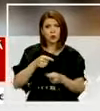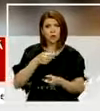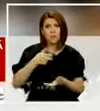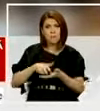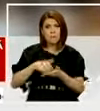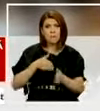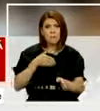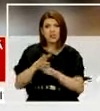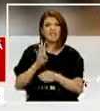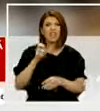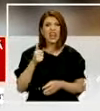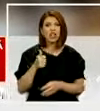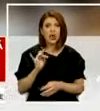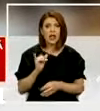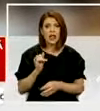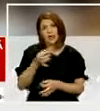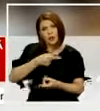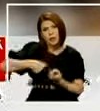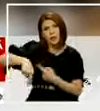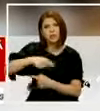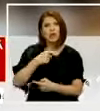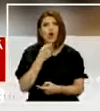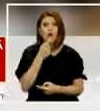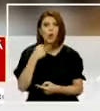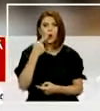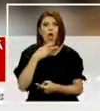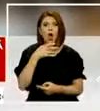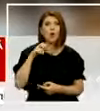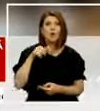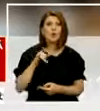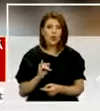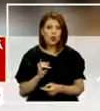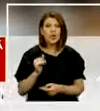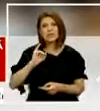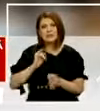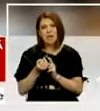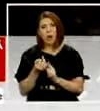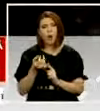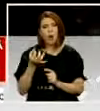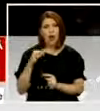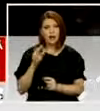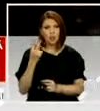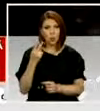circula către Vatra Dornei prin Gura Humorului, Câmpul Lung Moldovenesc sau Iacobeni.